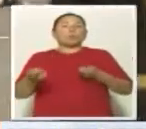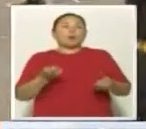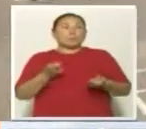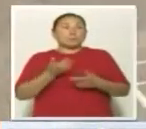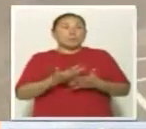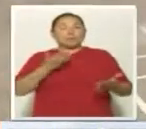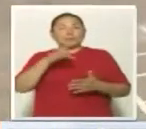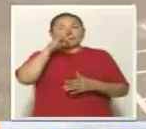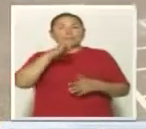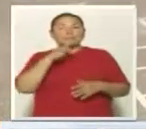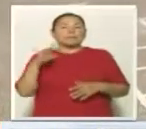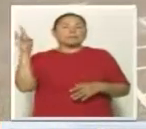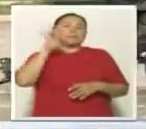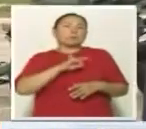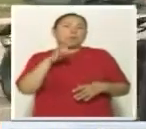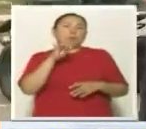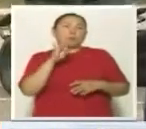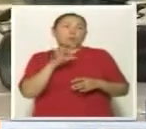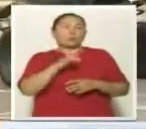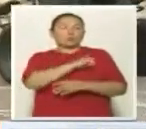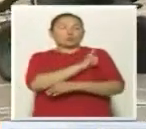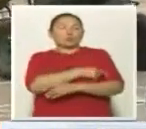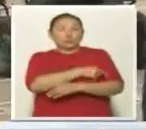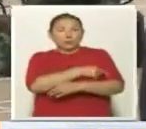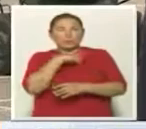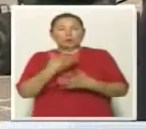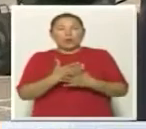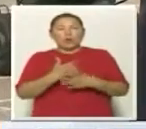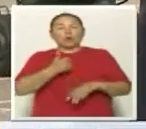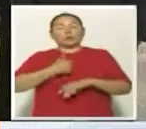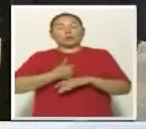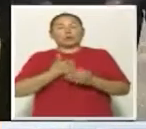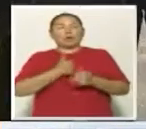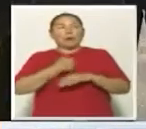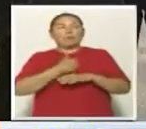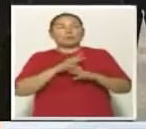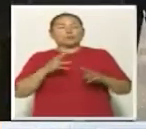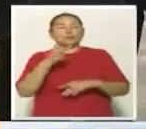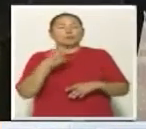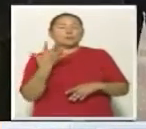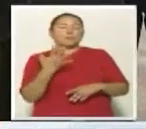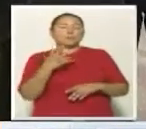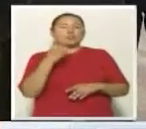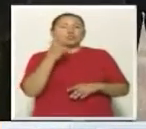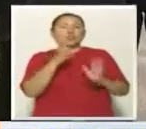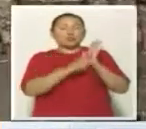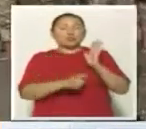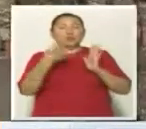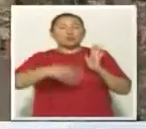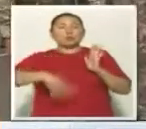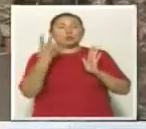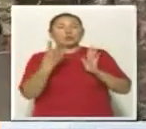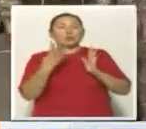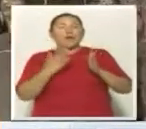алдымен Қазақстан Республикасы қарулы күштерінің батыс өңірлік қолбасшылығына қарасты 25-744 әскери бөліміне